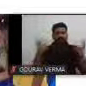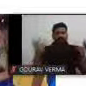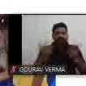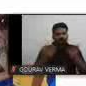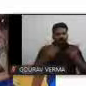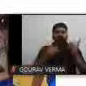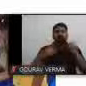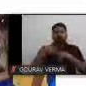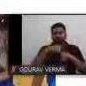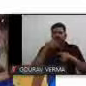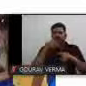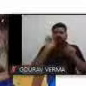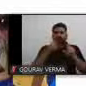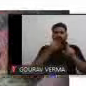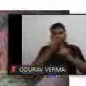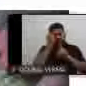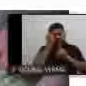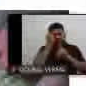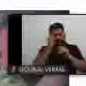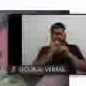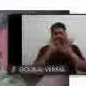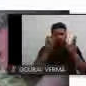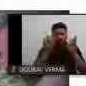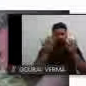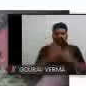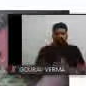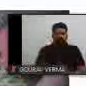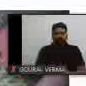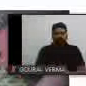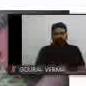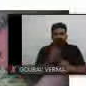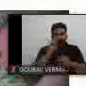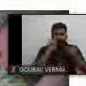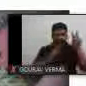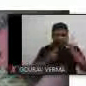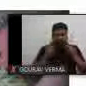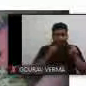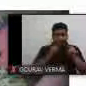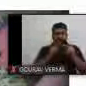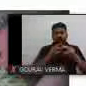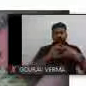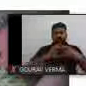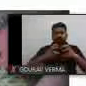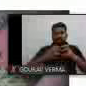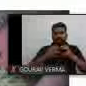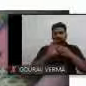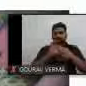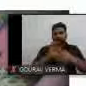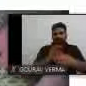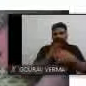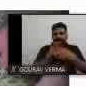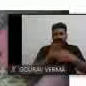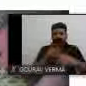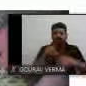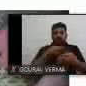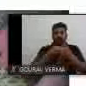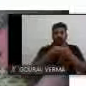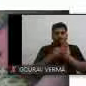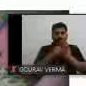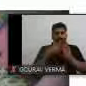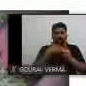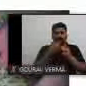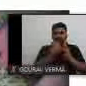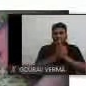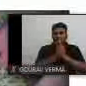बी एबल टू अंडरस्टैंड. Visual motor coordination, it encompasses both the skills of fine and